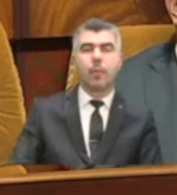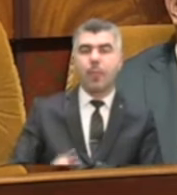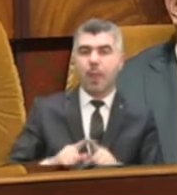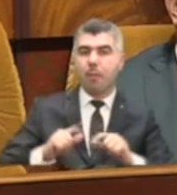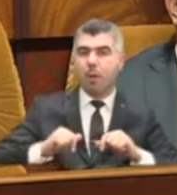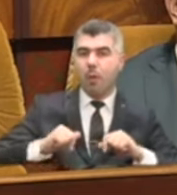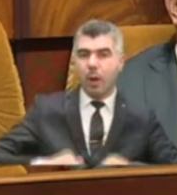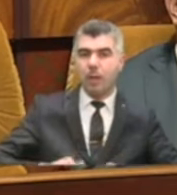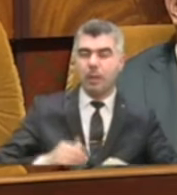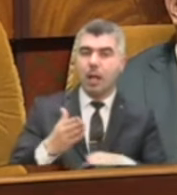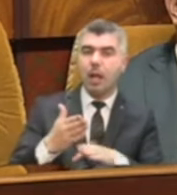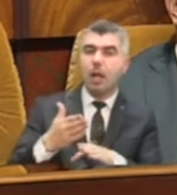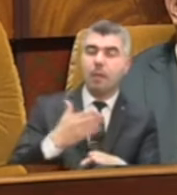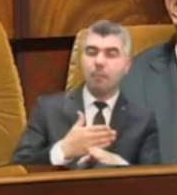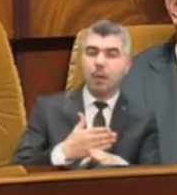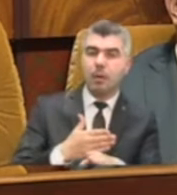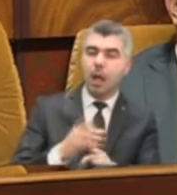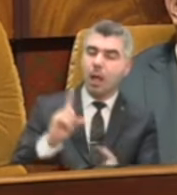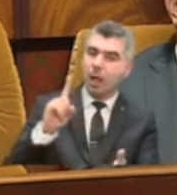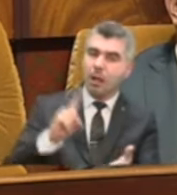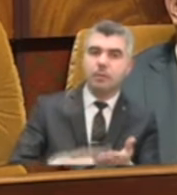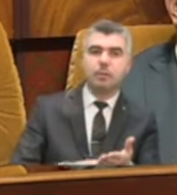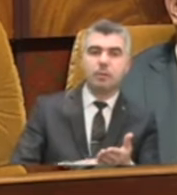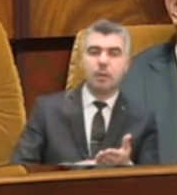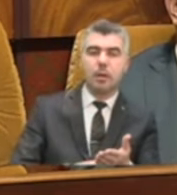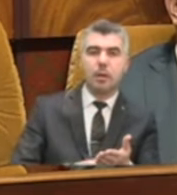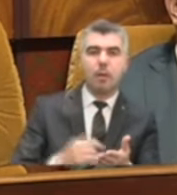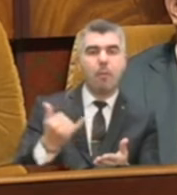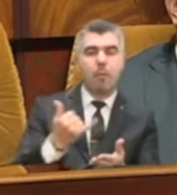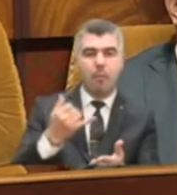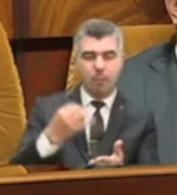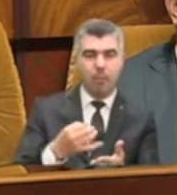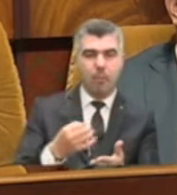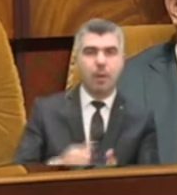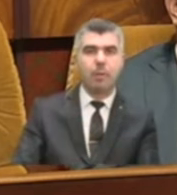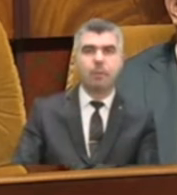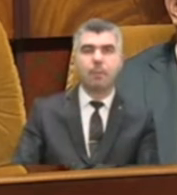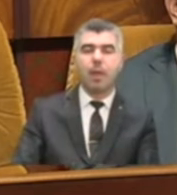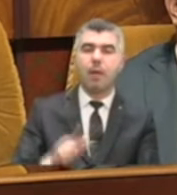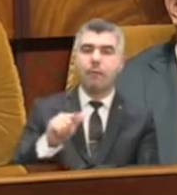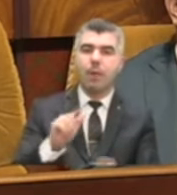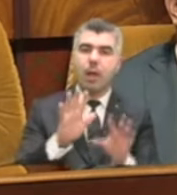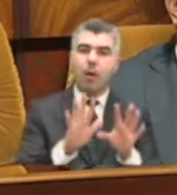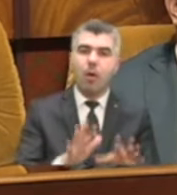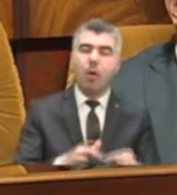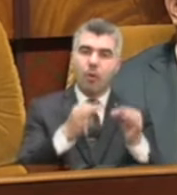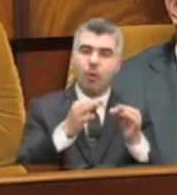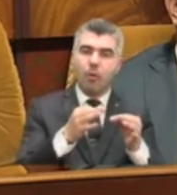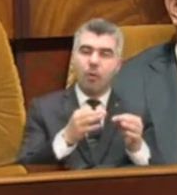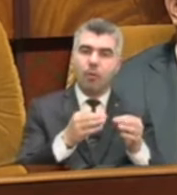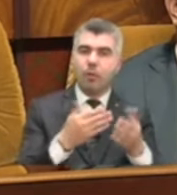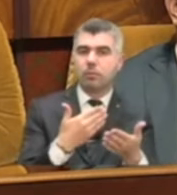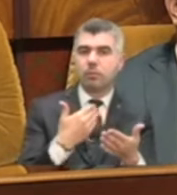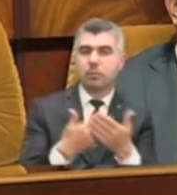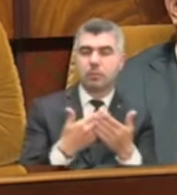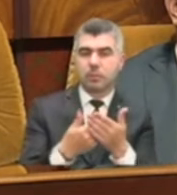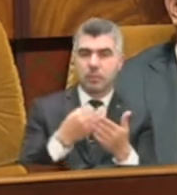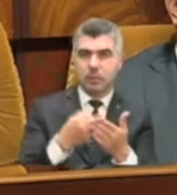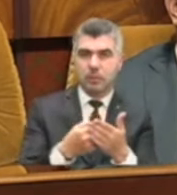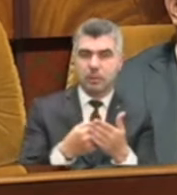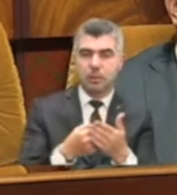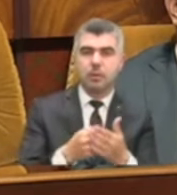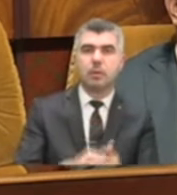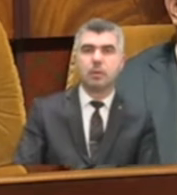الوزاره زمان، يجب الرجوع لها كذلك لايجاد الحل المناسب، وباش